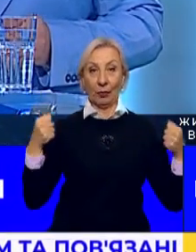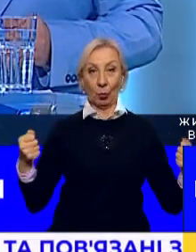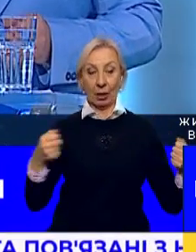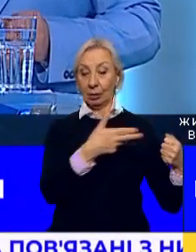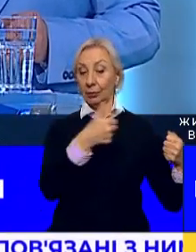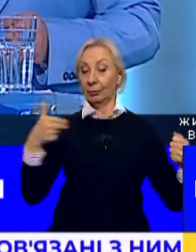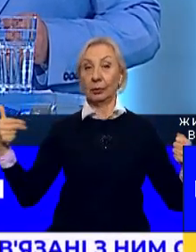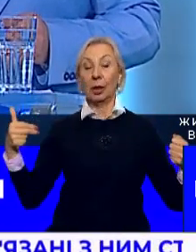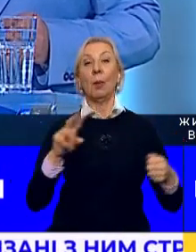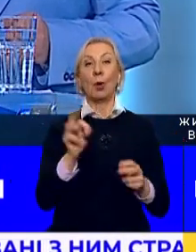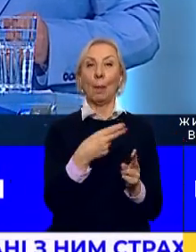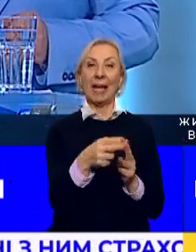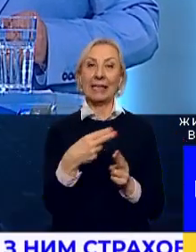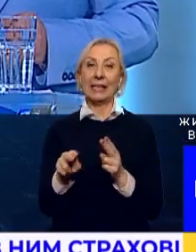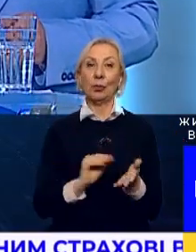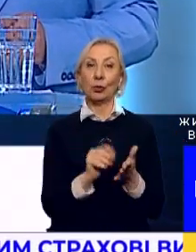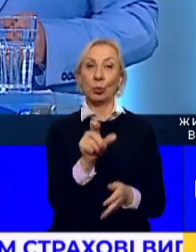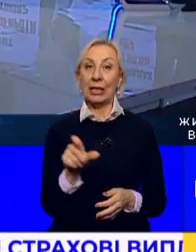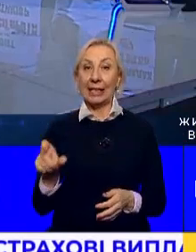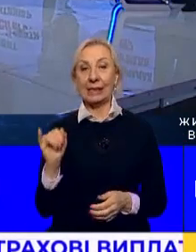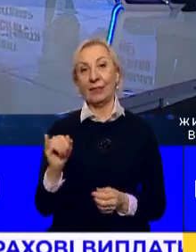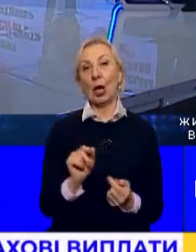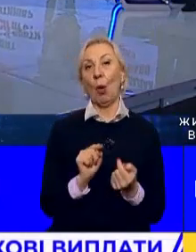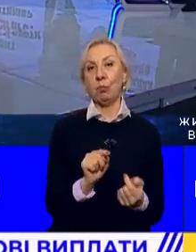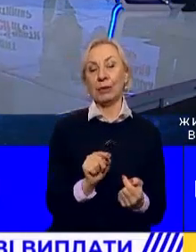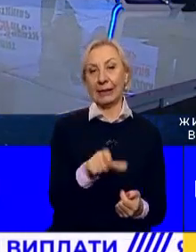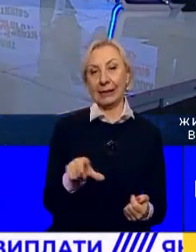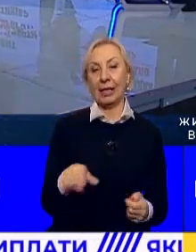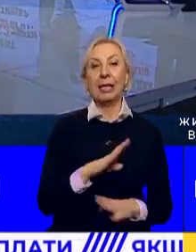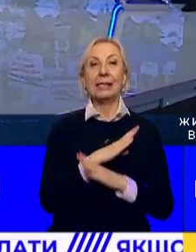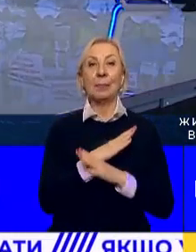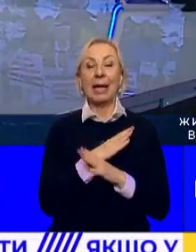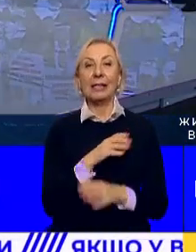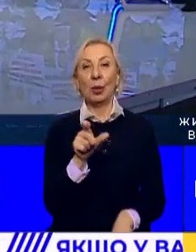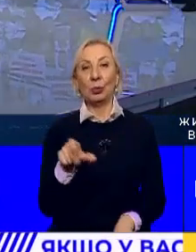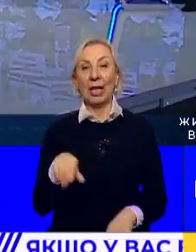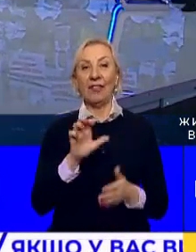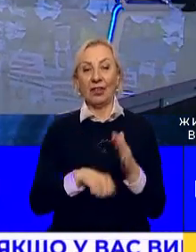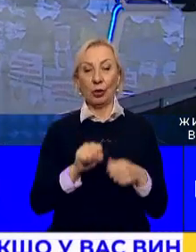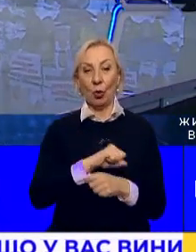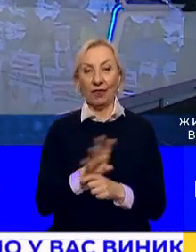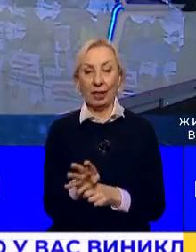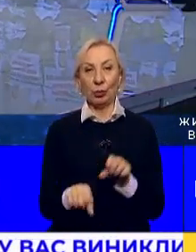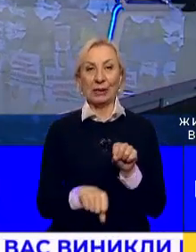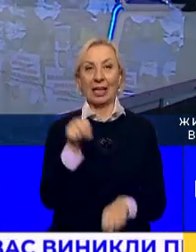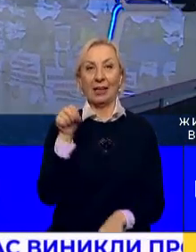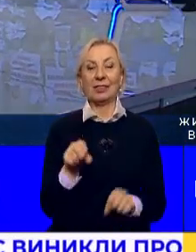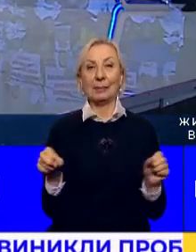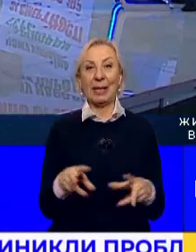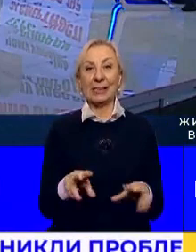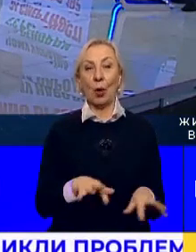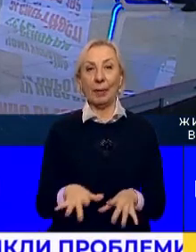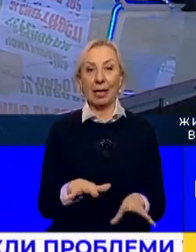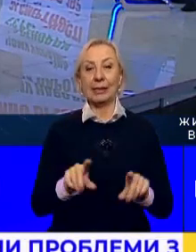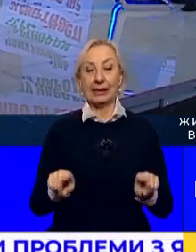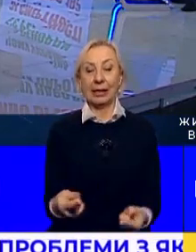про переслідування журналістів та опозиції, про смерті тисяч українців від ковіду, а також про зрив спецоперації затримання